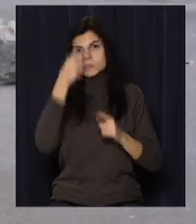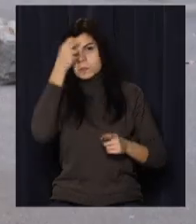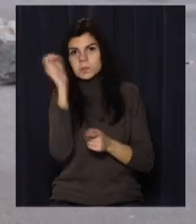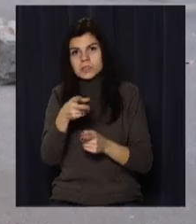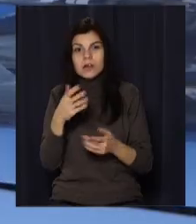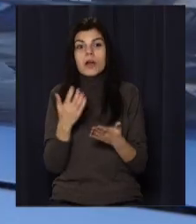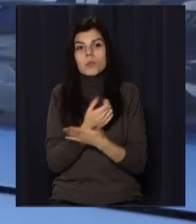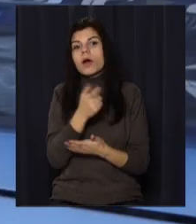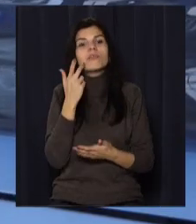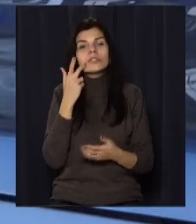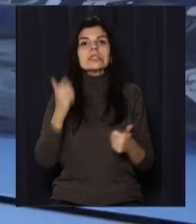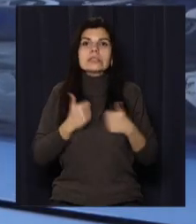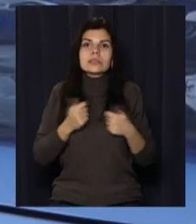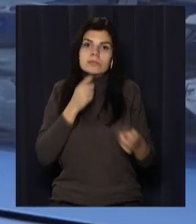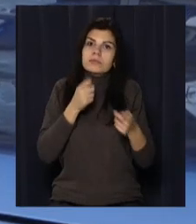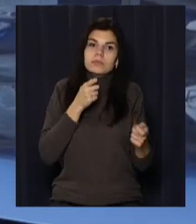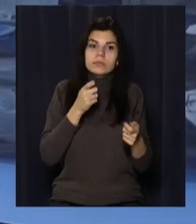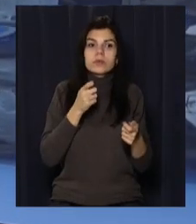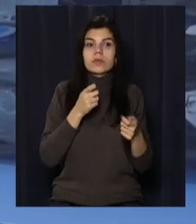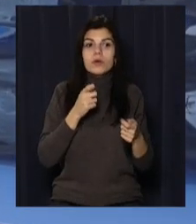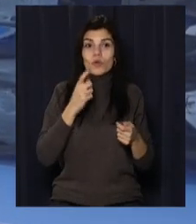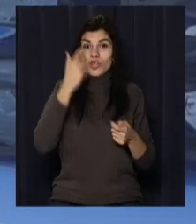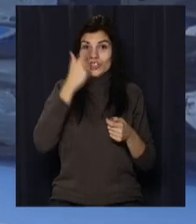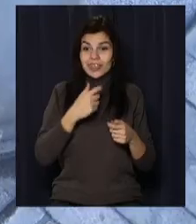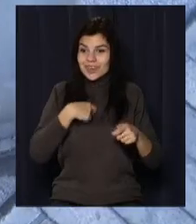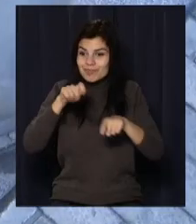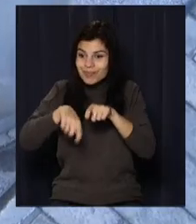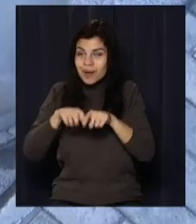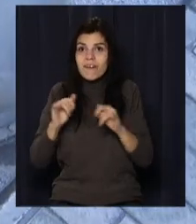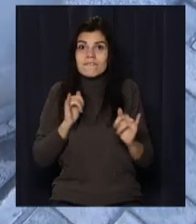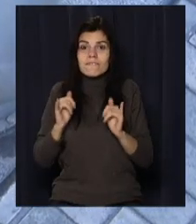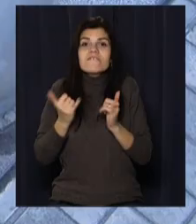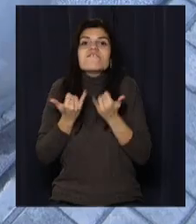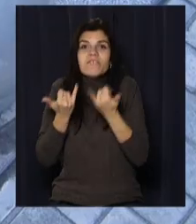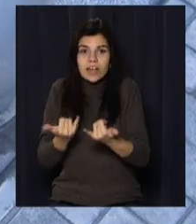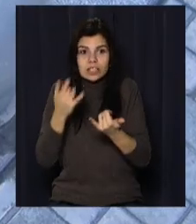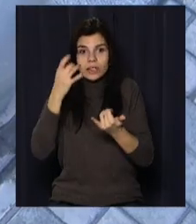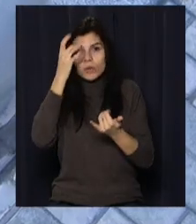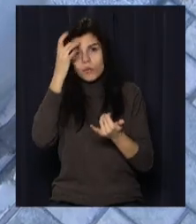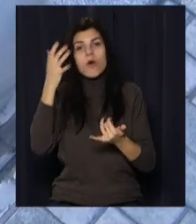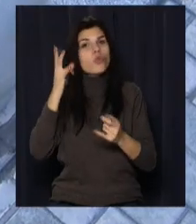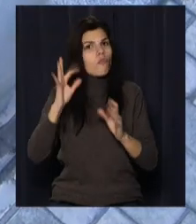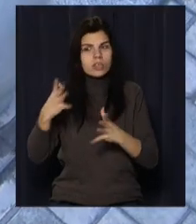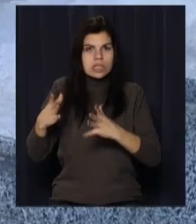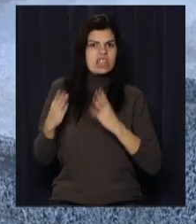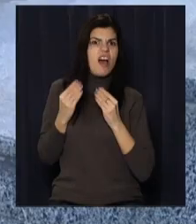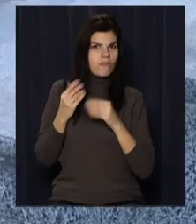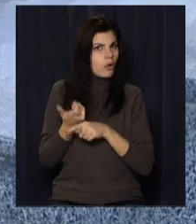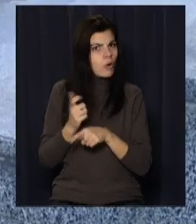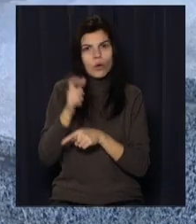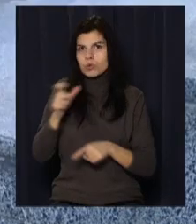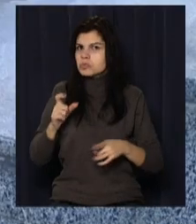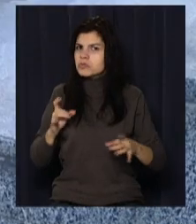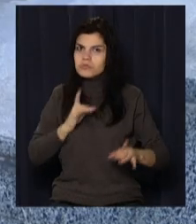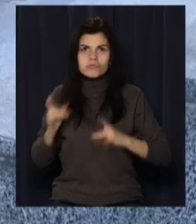бути насторожі та поводити себе максимально вічливо. Хоча витримати психологічний тиск складно. Паркувальників і справді